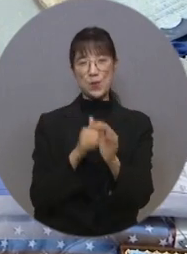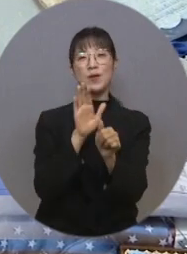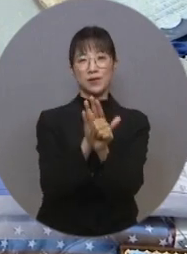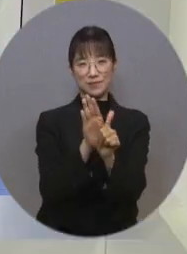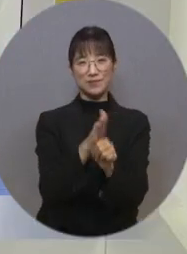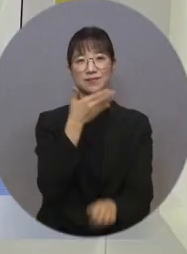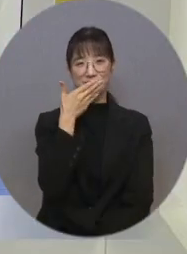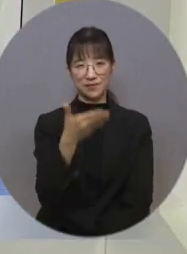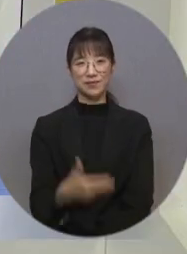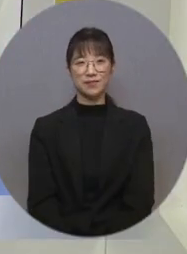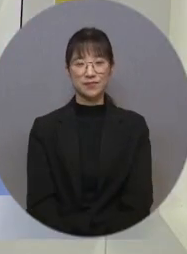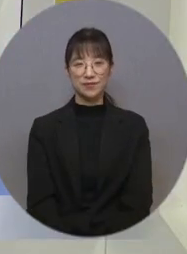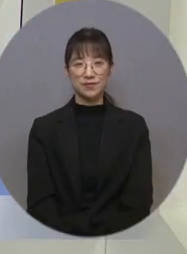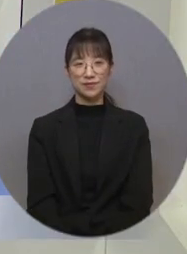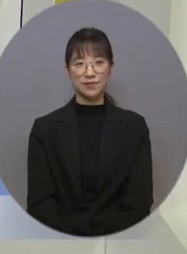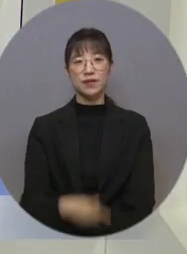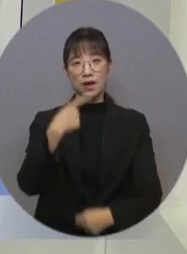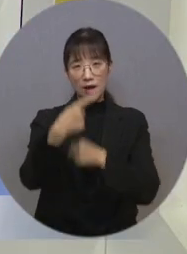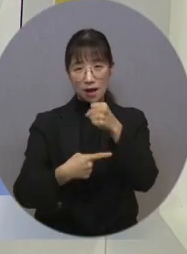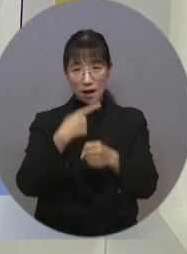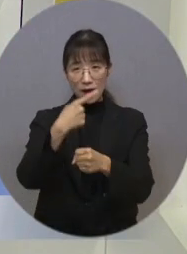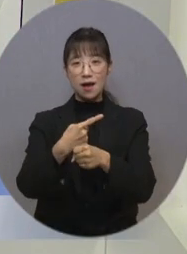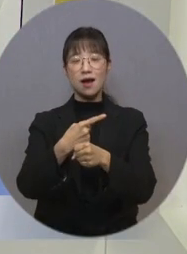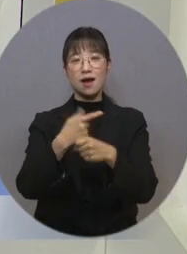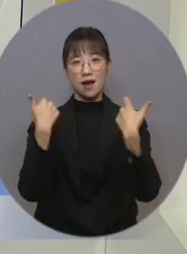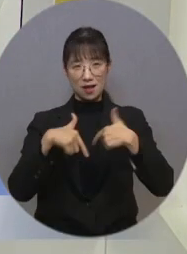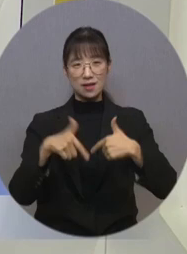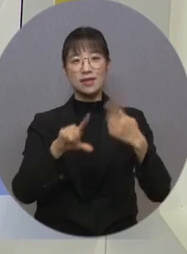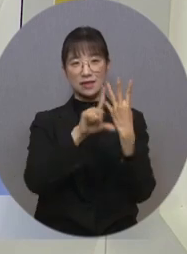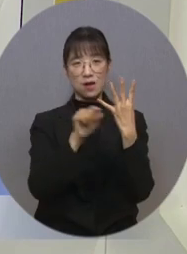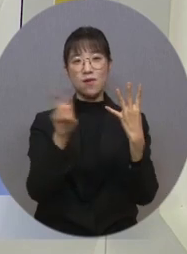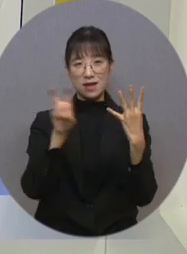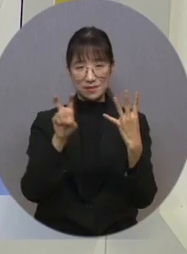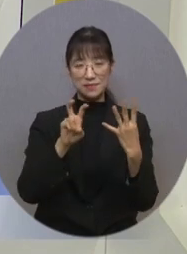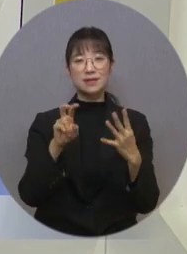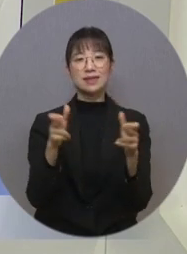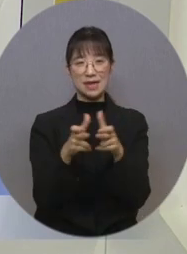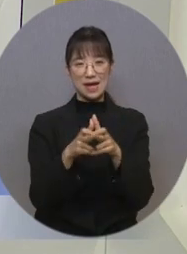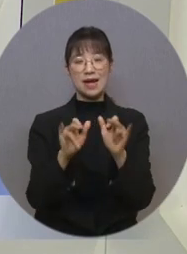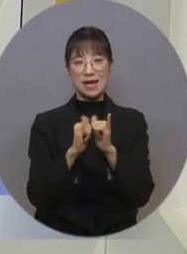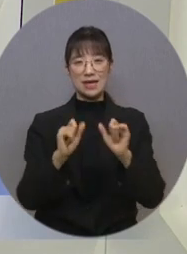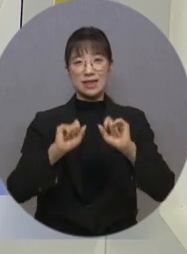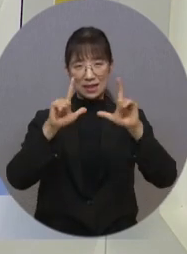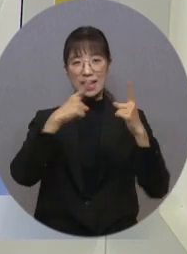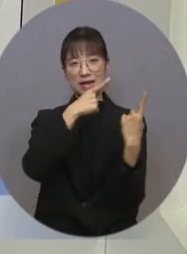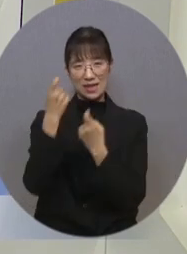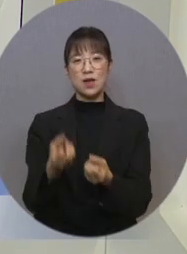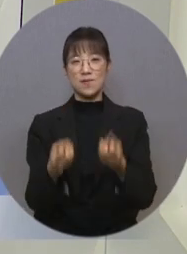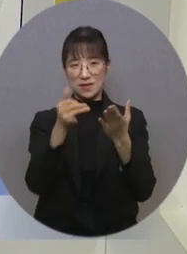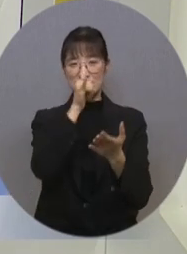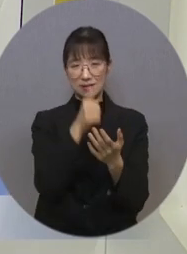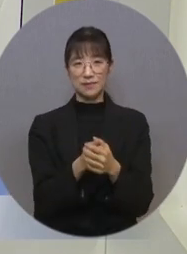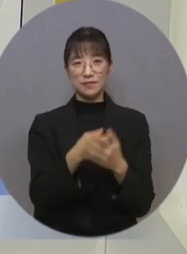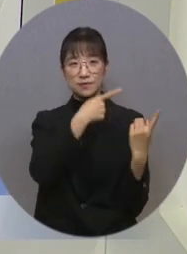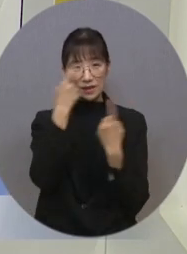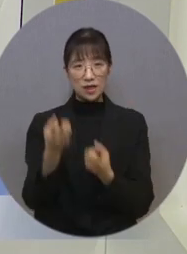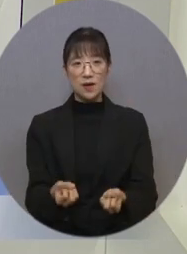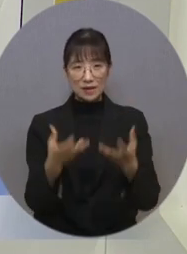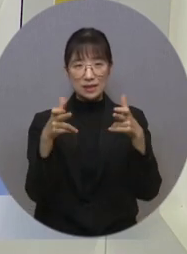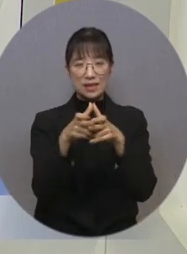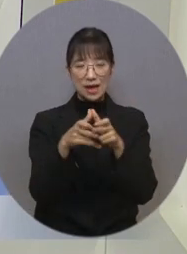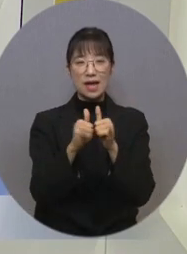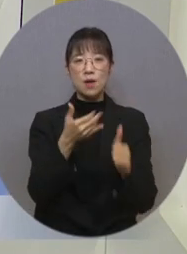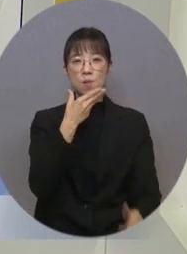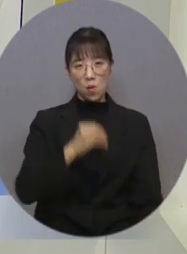돕습니다 매년 4월 20일에는 장애네 날 기념식이 열리는데요 기념식에는 장애인복지와